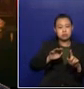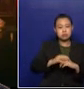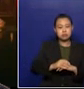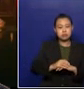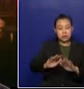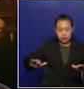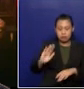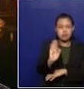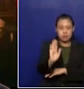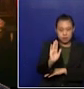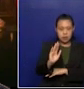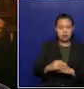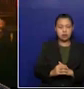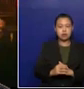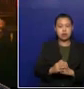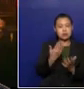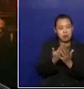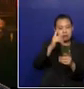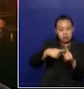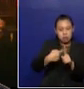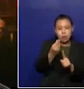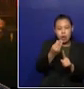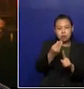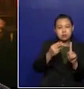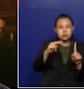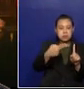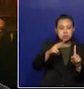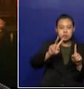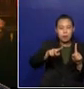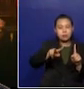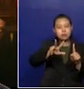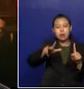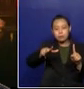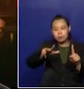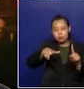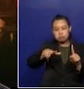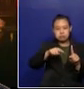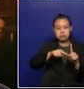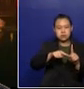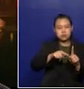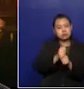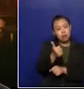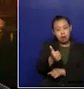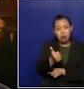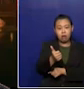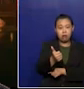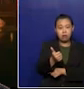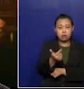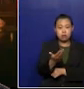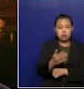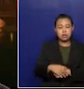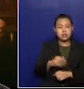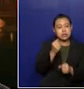ผมไม่ว่าเด็กๆนะผมหมายถึงเงินเดือนเนี่ยจะได้อยู่12,000หรือ13,000 แล้วเขาอยู่กันได้เลยฮะในขณะที่ค่า